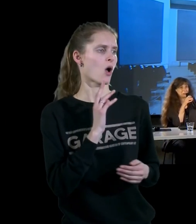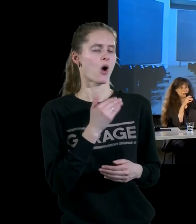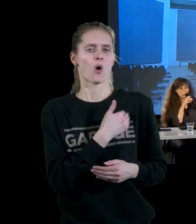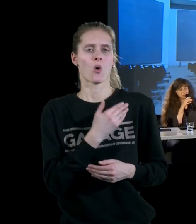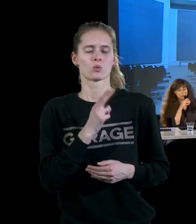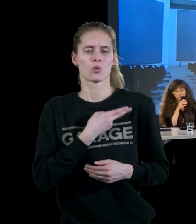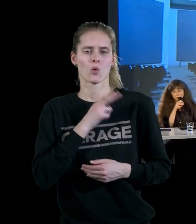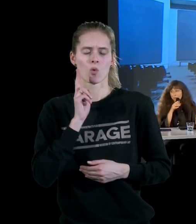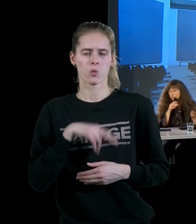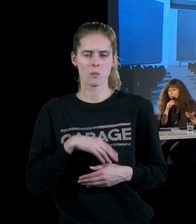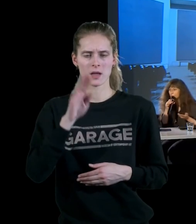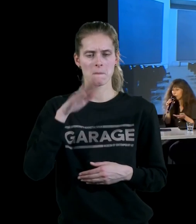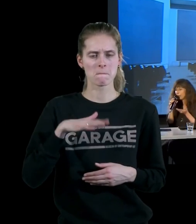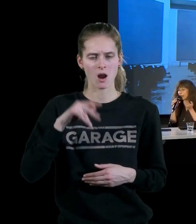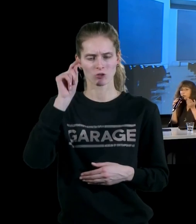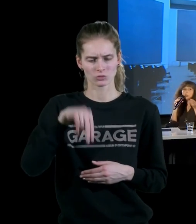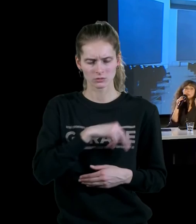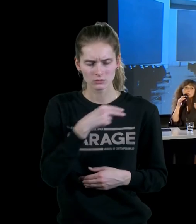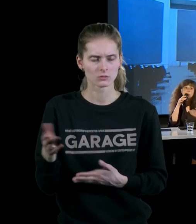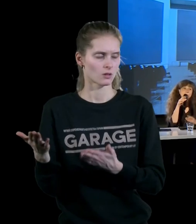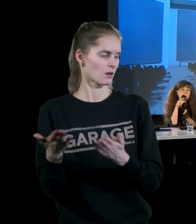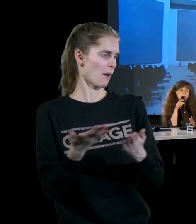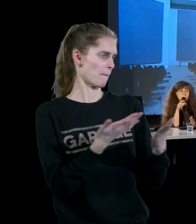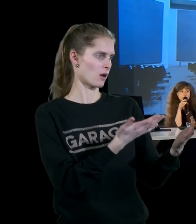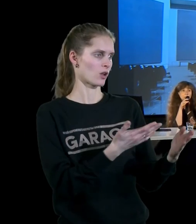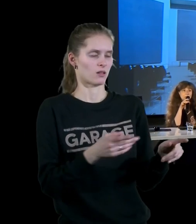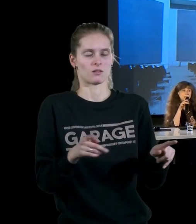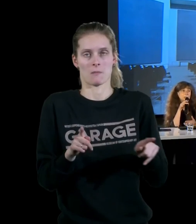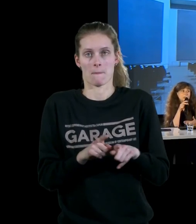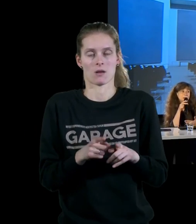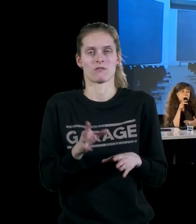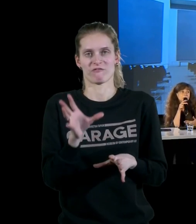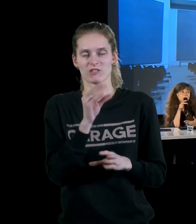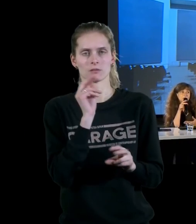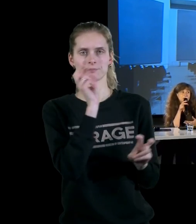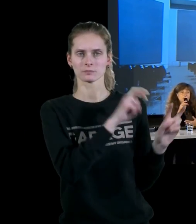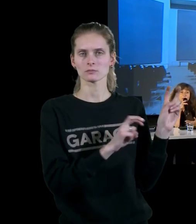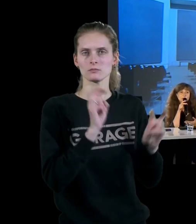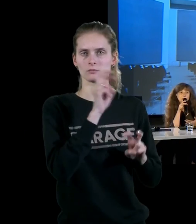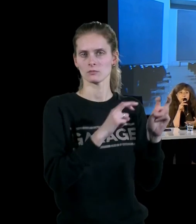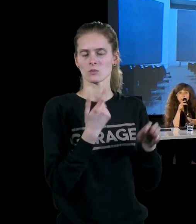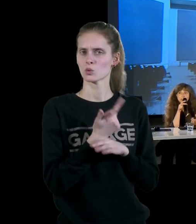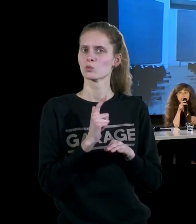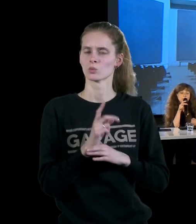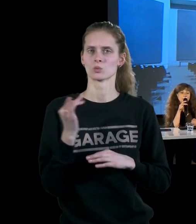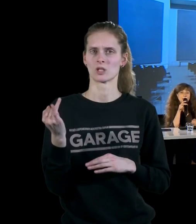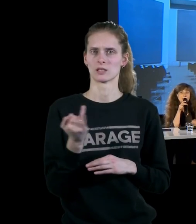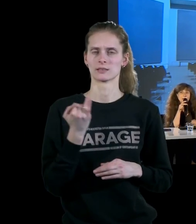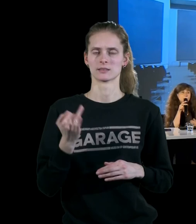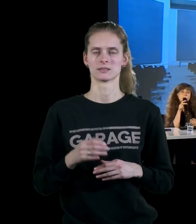такое замечательное какое-то место, которое существует не как музей, а существует как капелла, и, видимо, играет достаточно интересную роль в